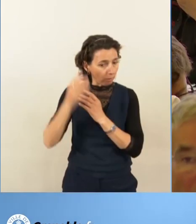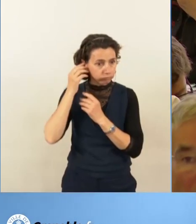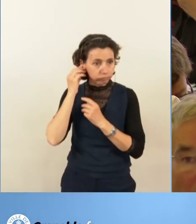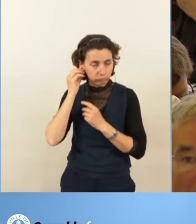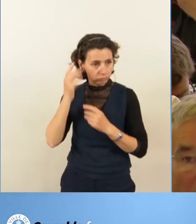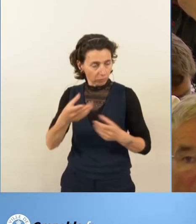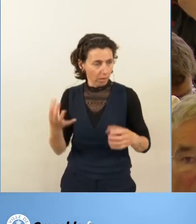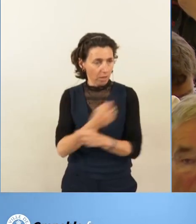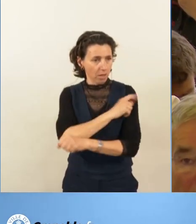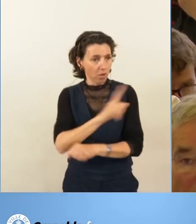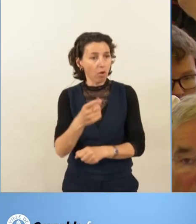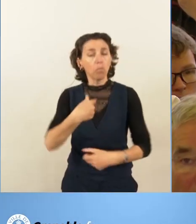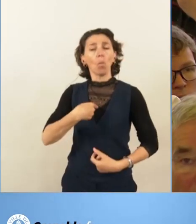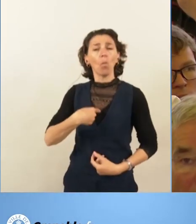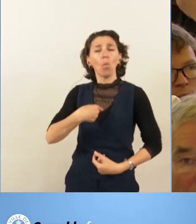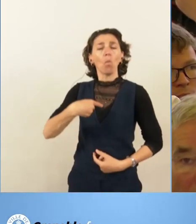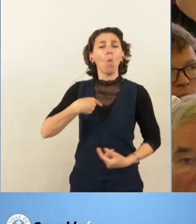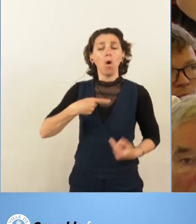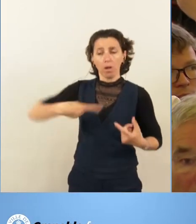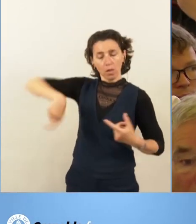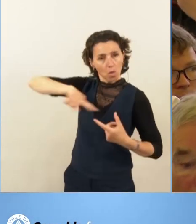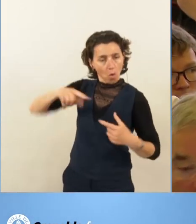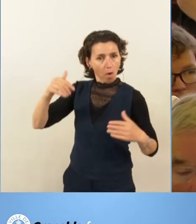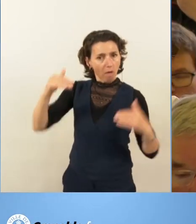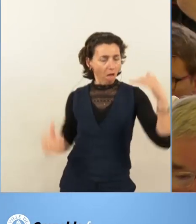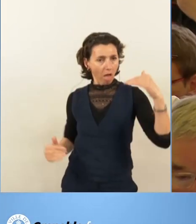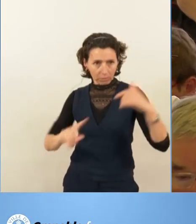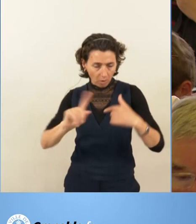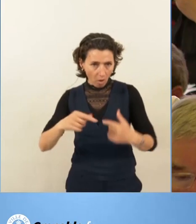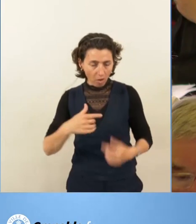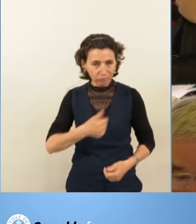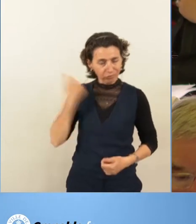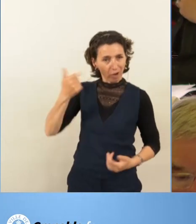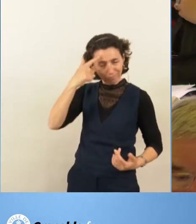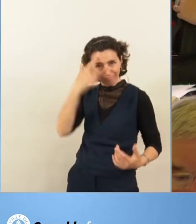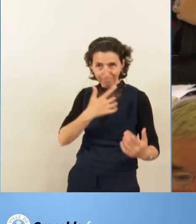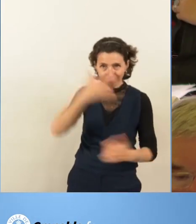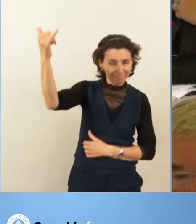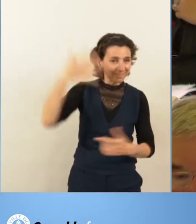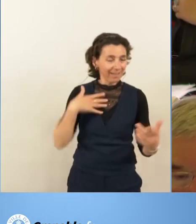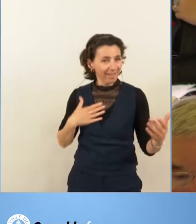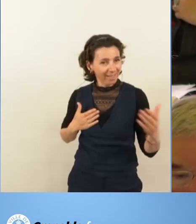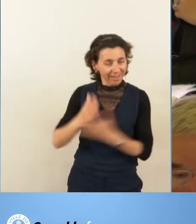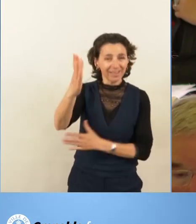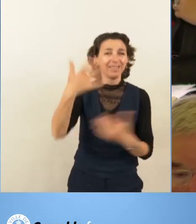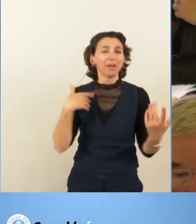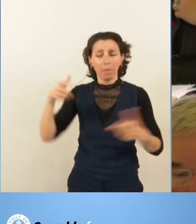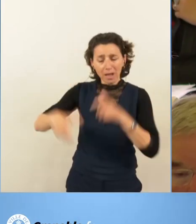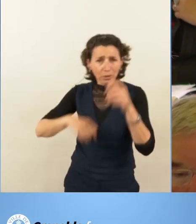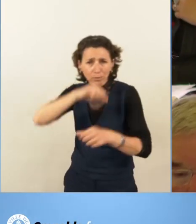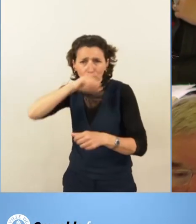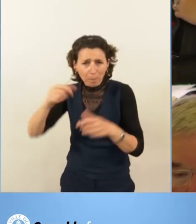ou l'ambition nationale d'un homme conduirait à prendre en otage des passionnés qui n'ont qu'une ambition être au service de leur ville